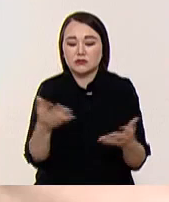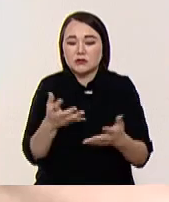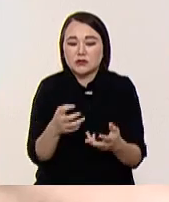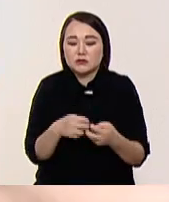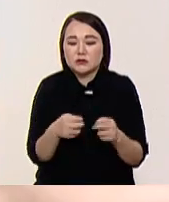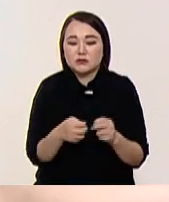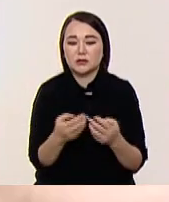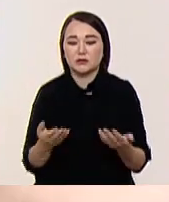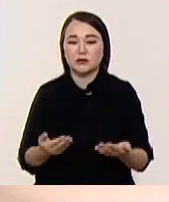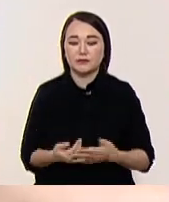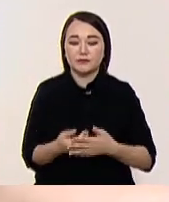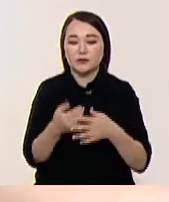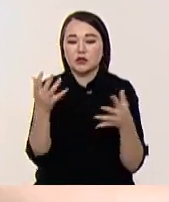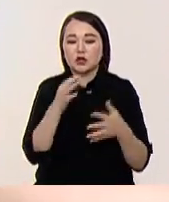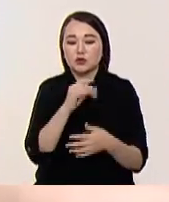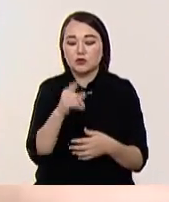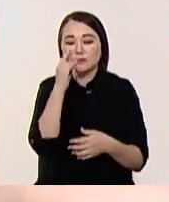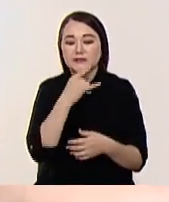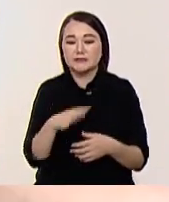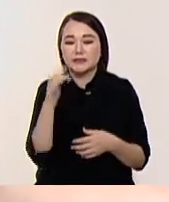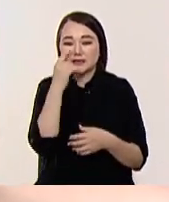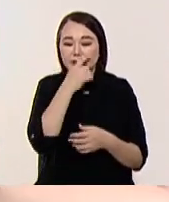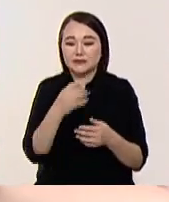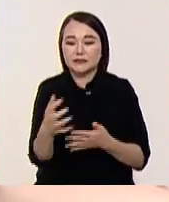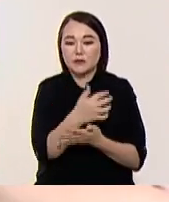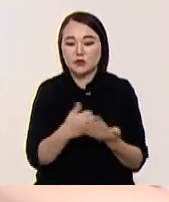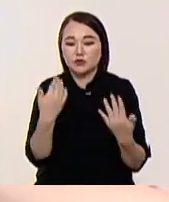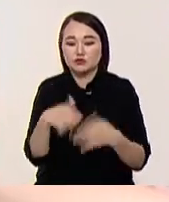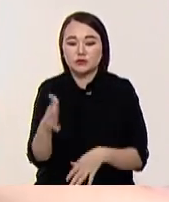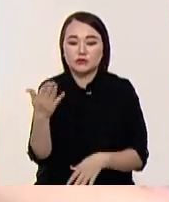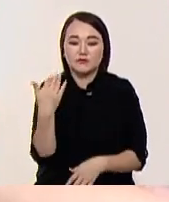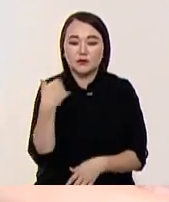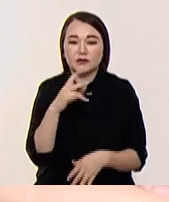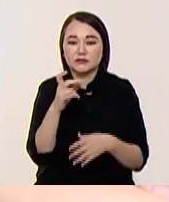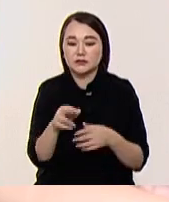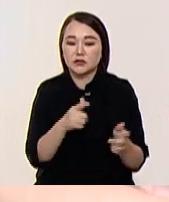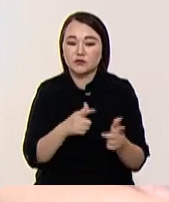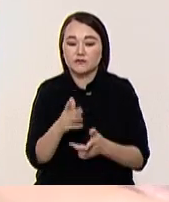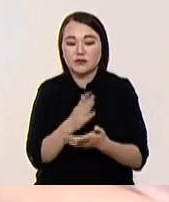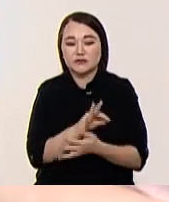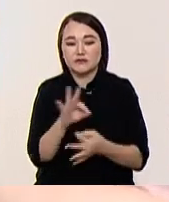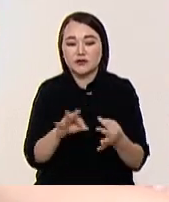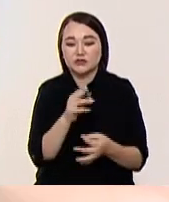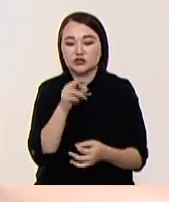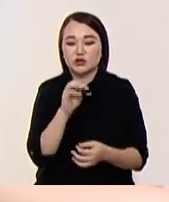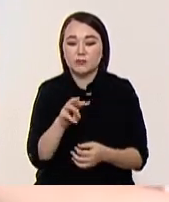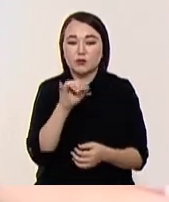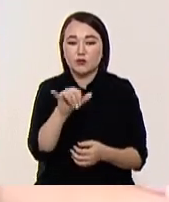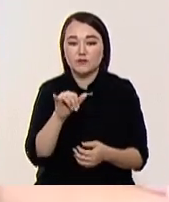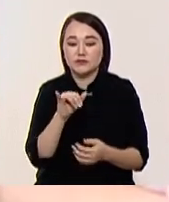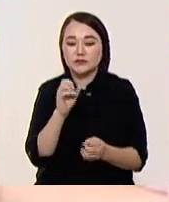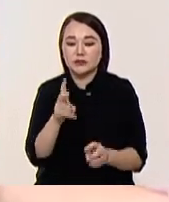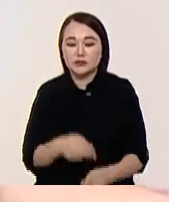проблемы? На юге Казахстана ягоды собирают уже давно. Анастасия, заготавливают ли теперь варенье и джемы у вас?